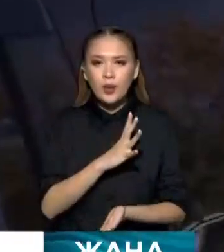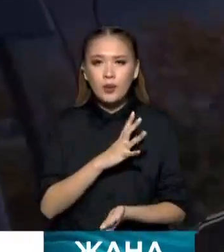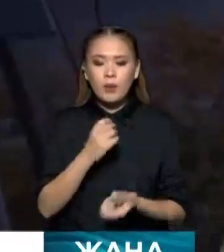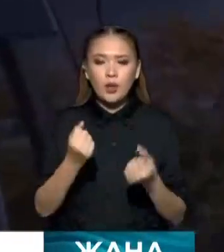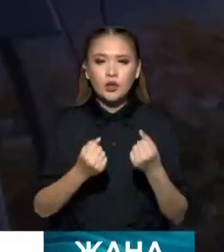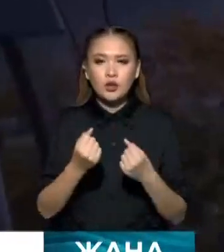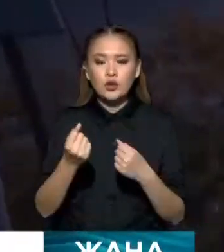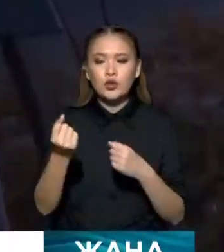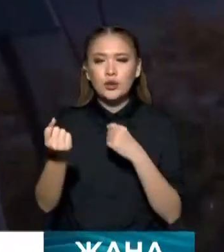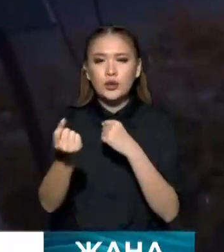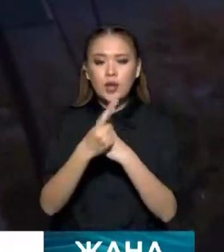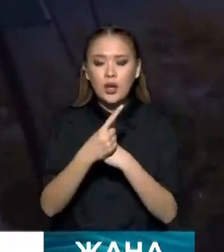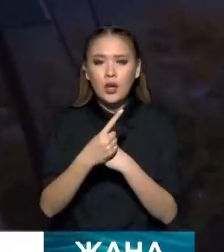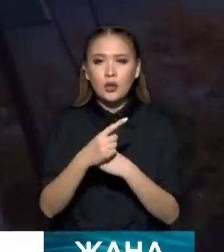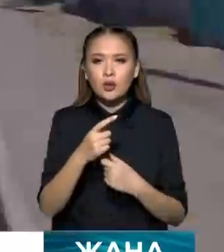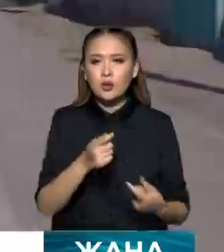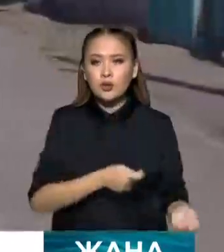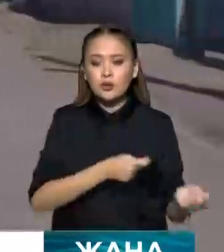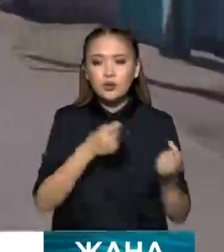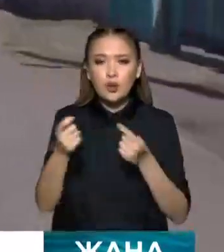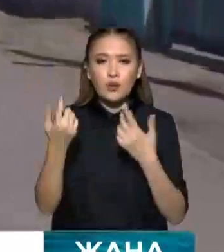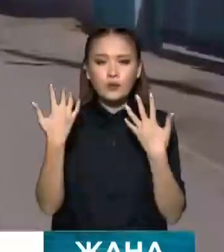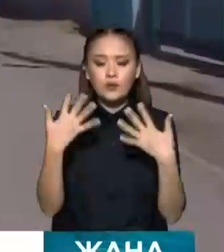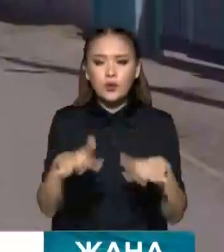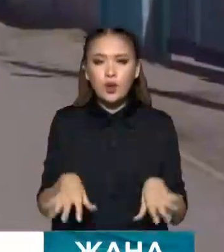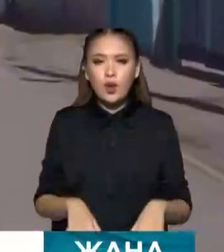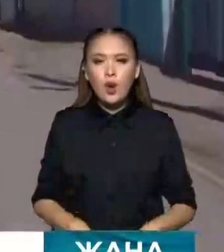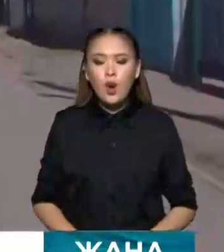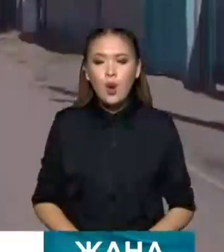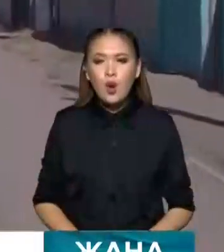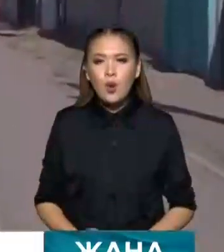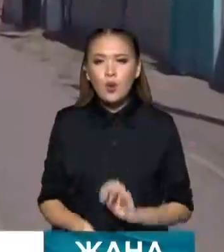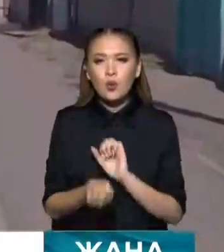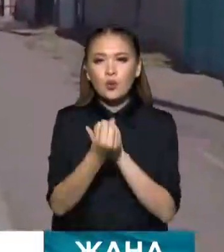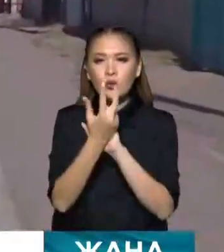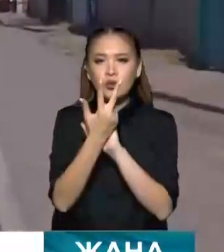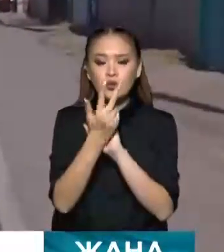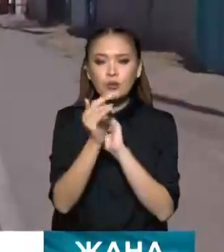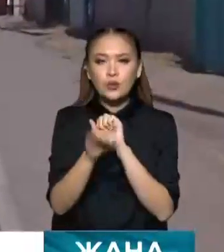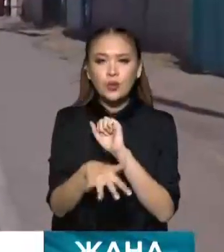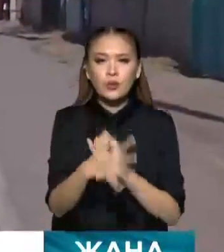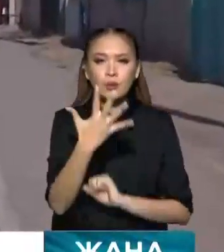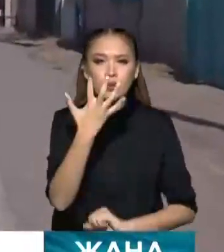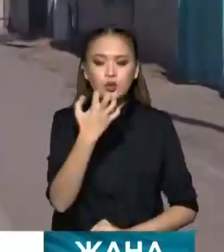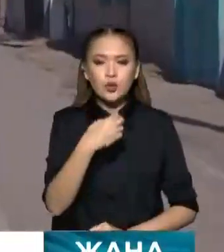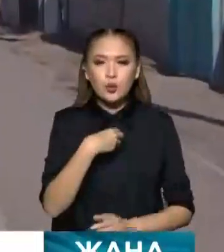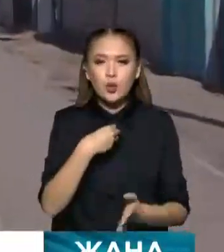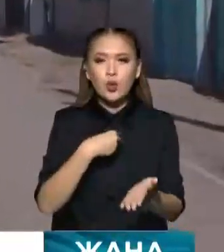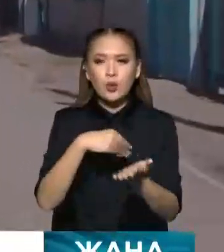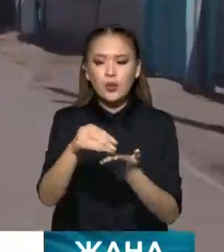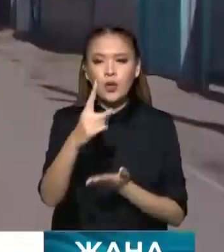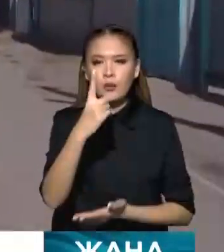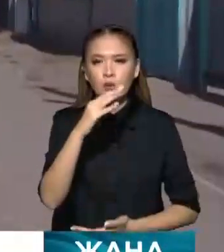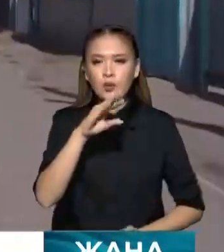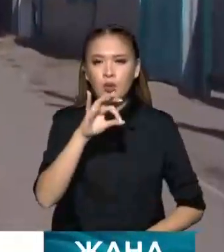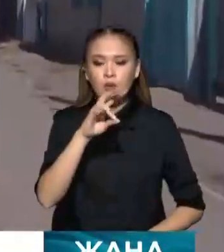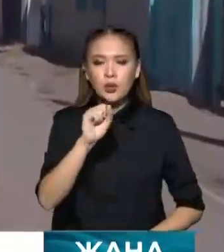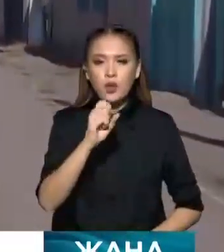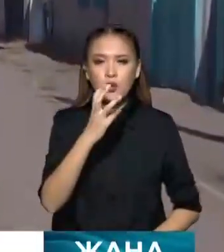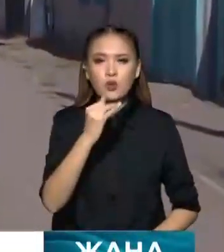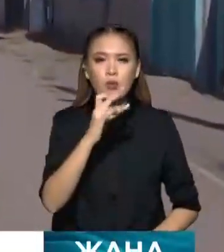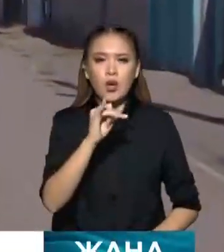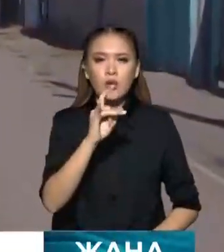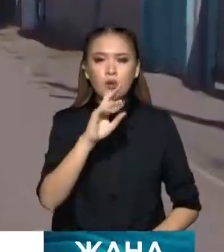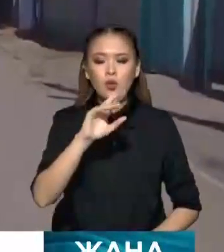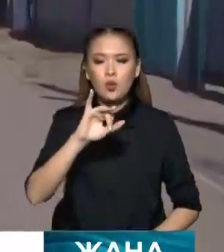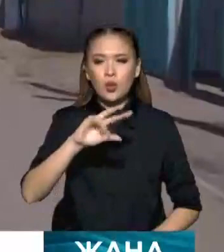машину заказал, загрузили и все. 13 мың 500'ге aldım bir tonnası Şibarkül.